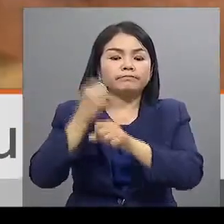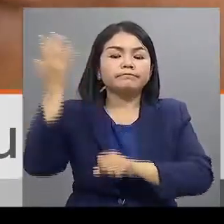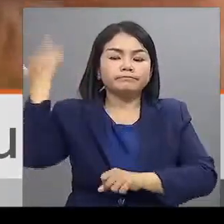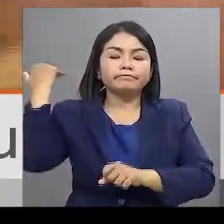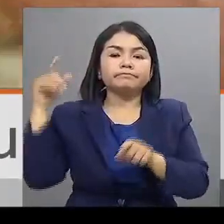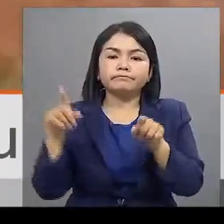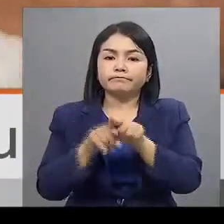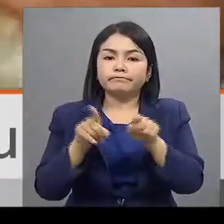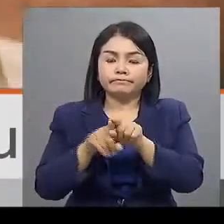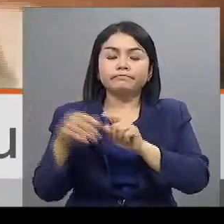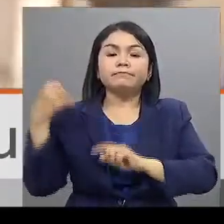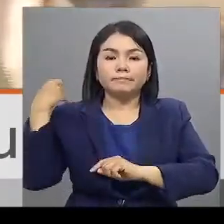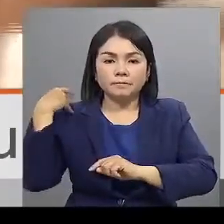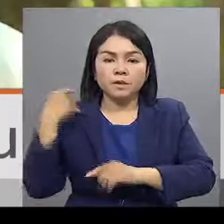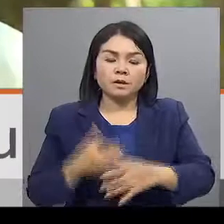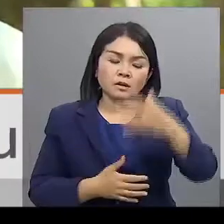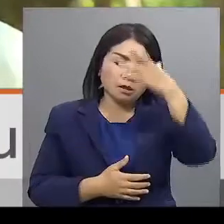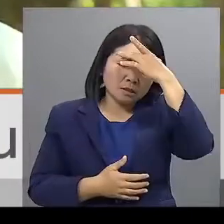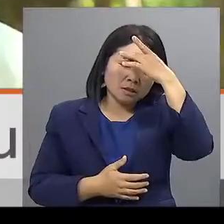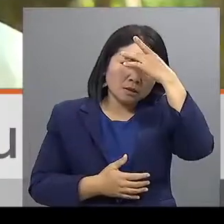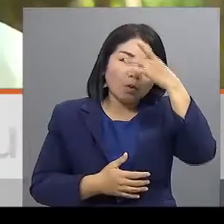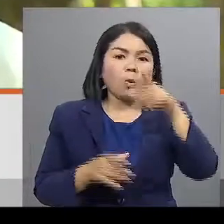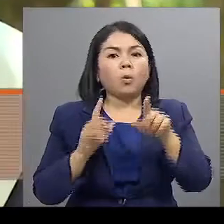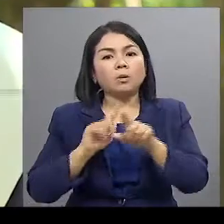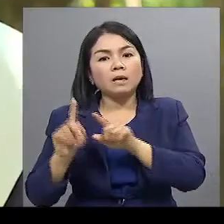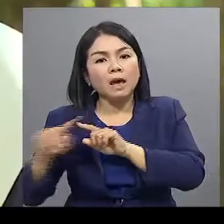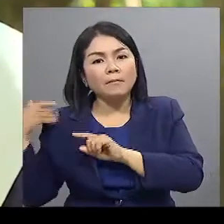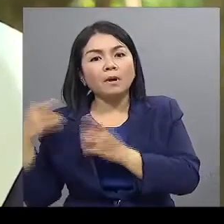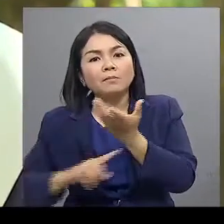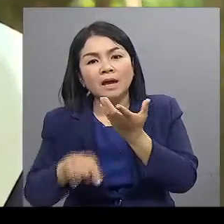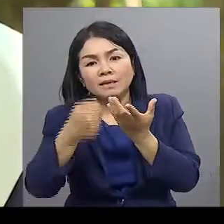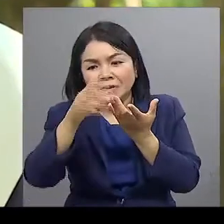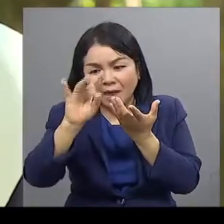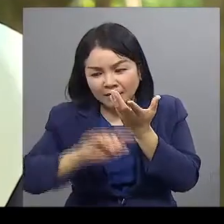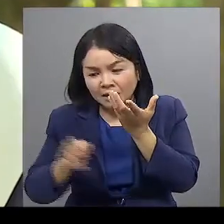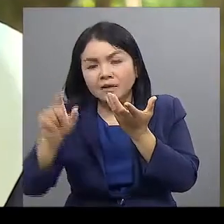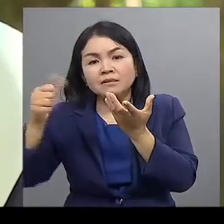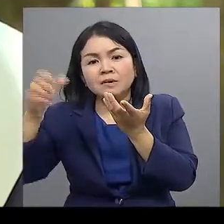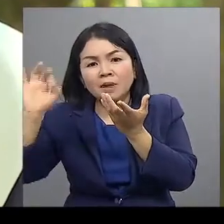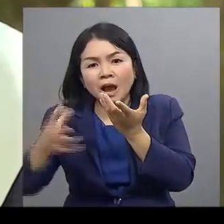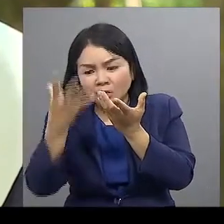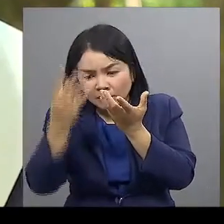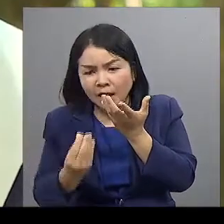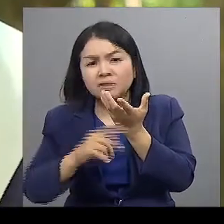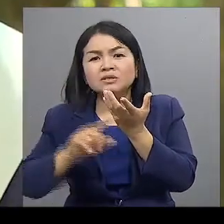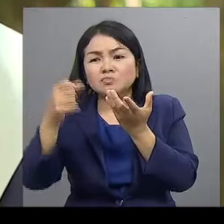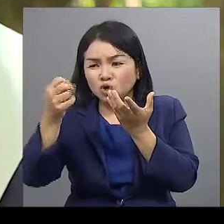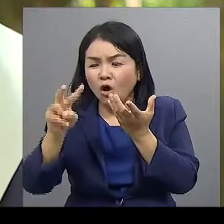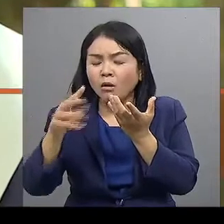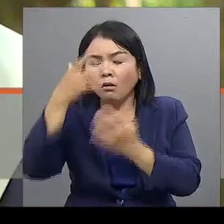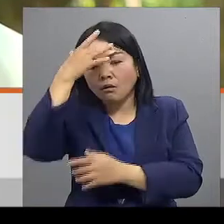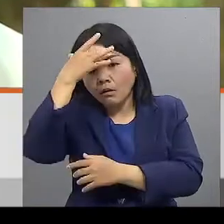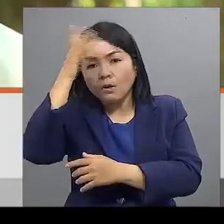เปิดหัวมาก็ประมาณ18-19บาท20กว่าบาทตอนนี้ลดลงเหลือ12บาทถ้าหลังจากนี้ไปคง